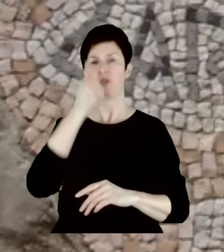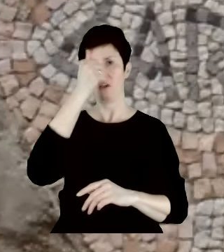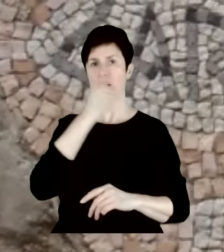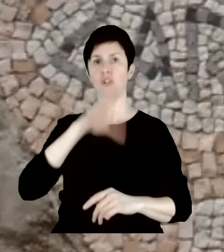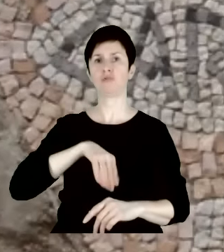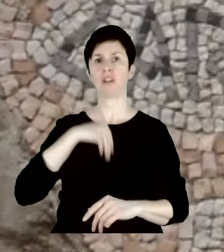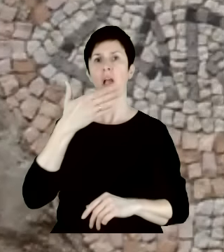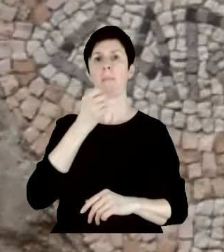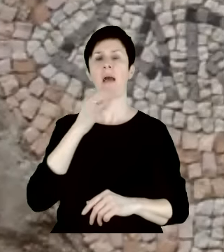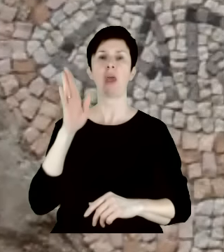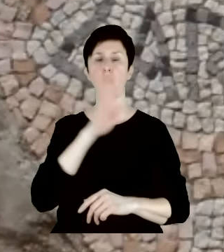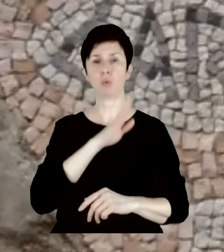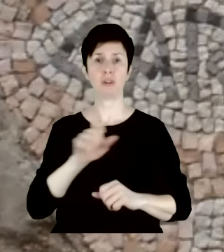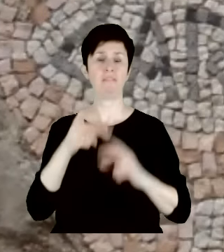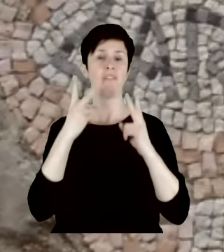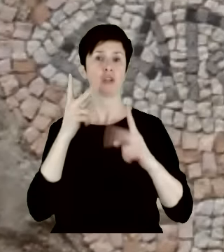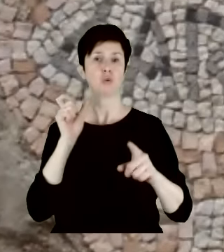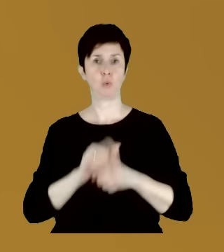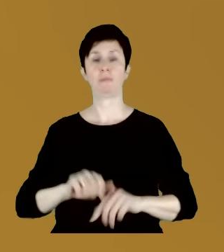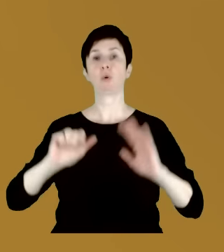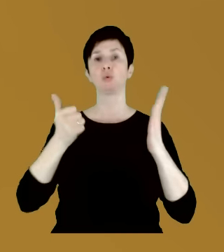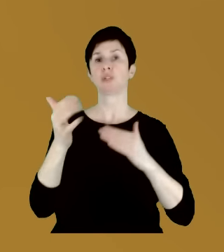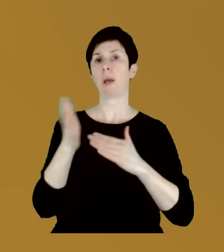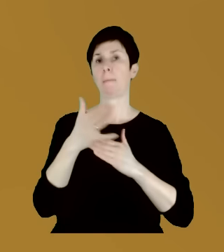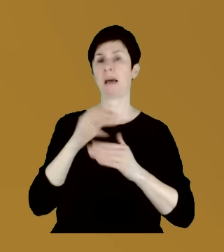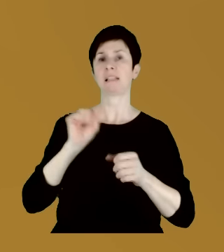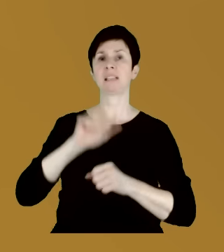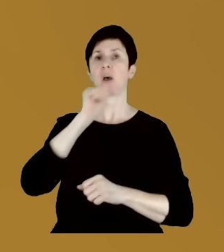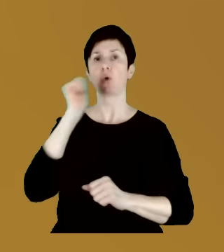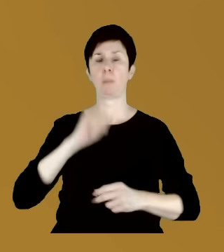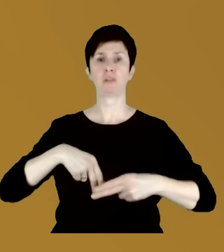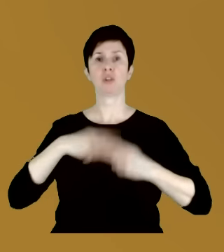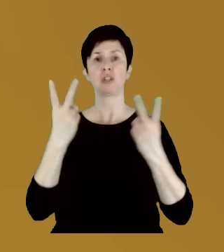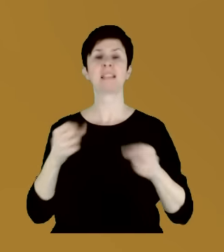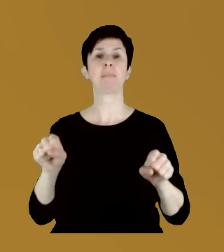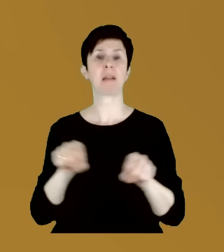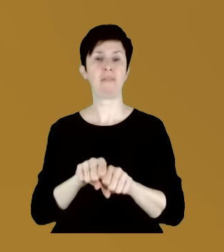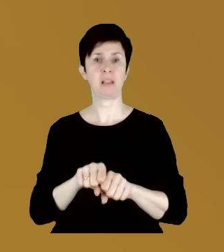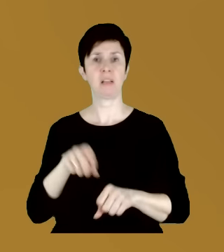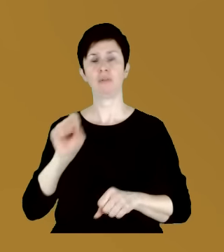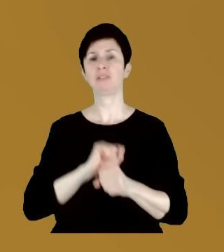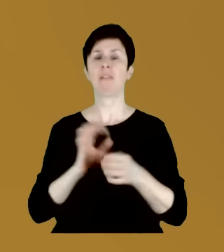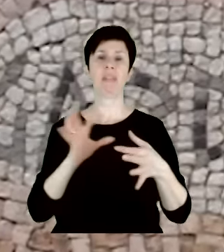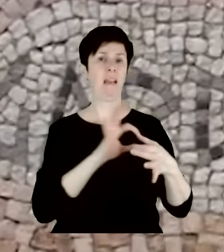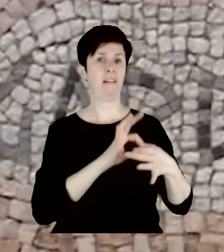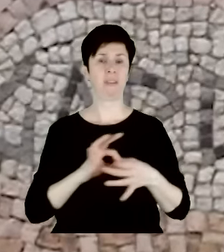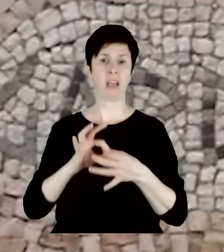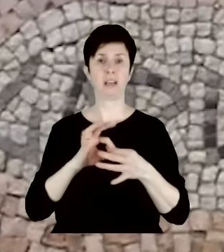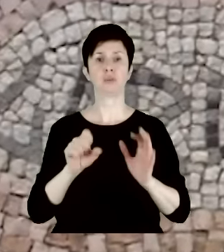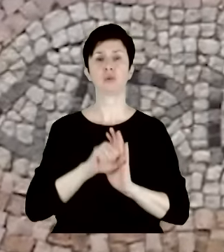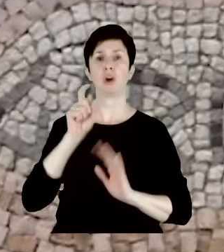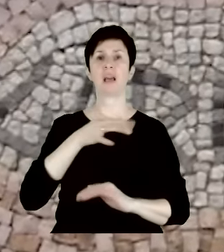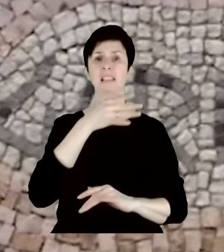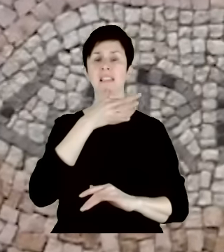Ważne słowa. 6 marca obchodzony jest Europejski Dzień Sprawiedliwych. Jest to nawiązanie do nadawanego w Izraelu